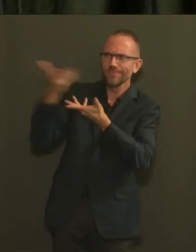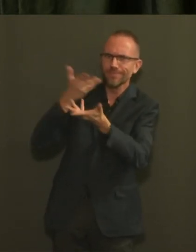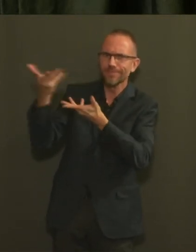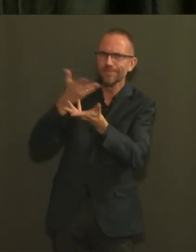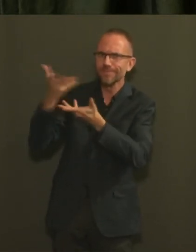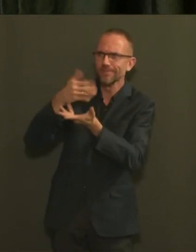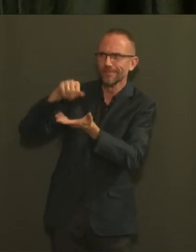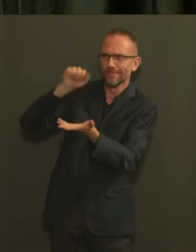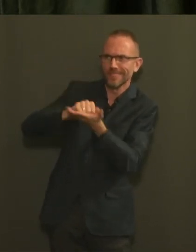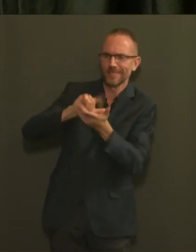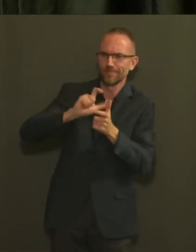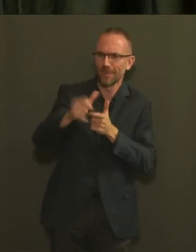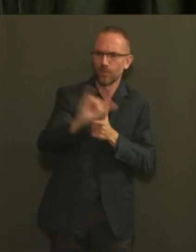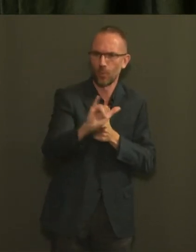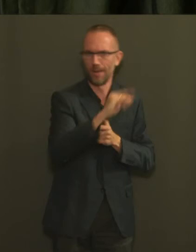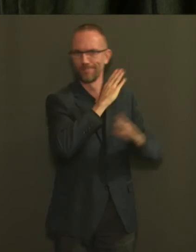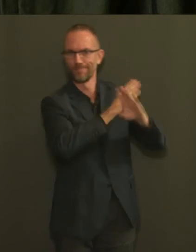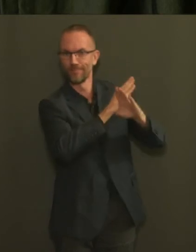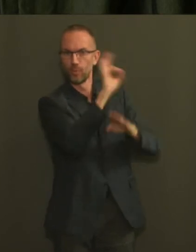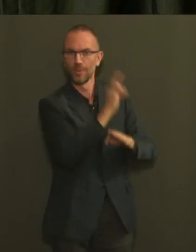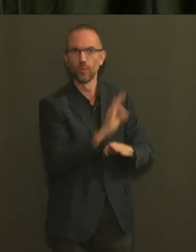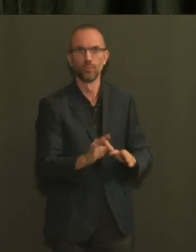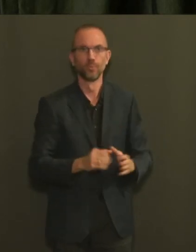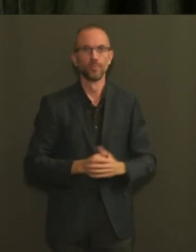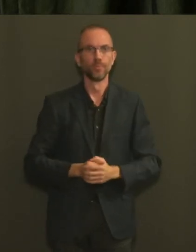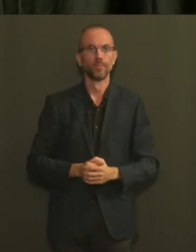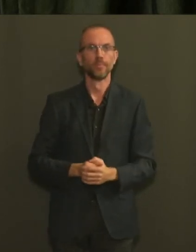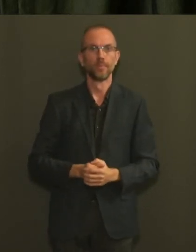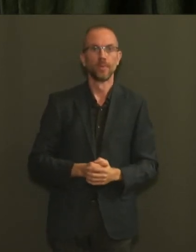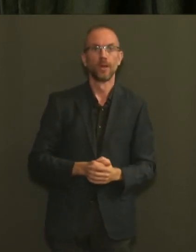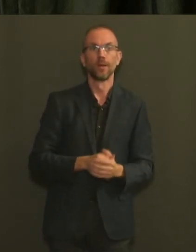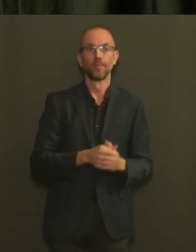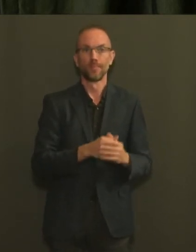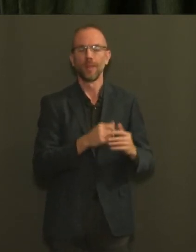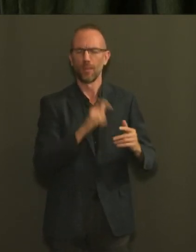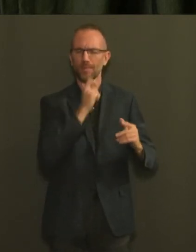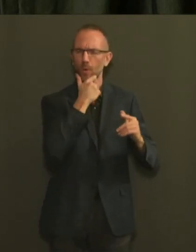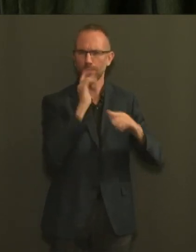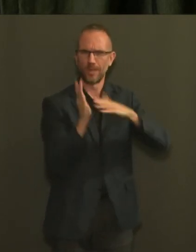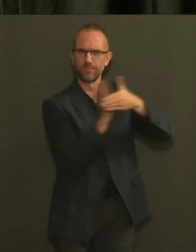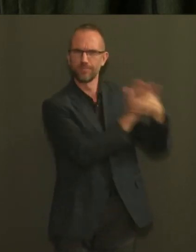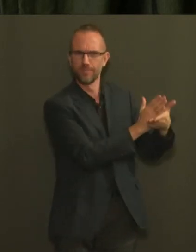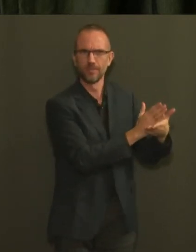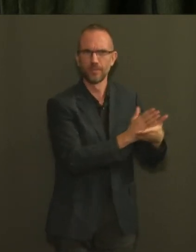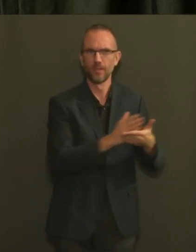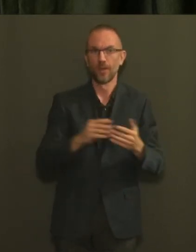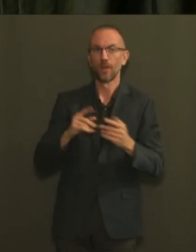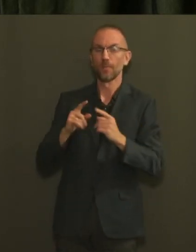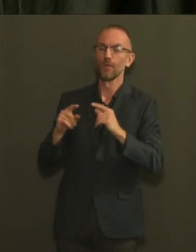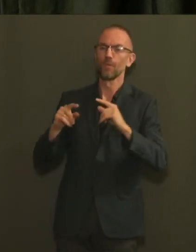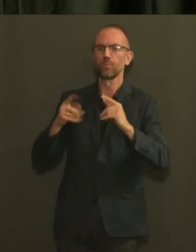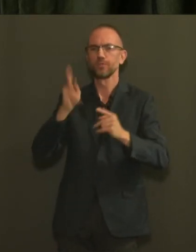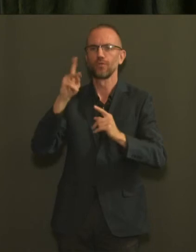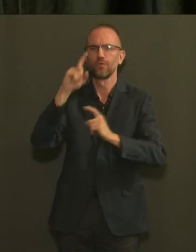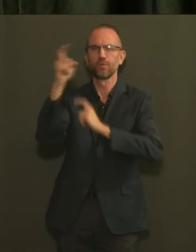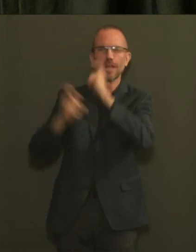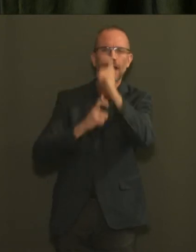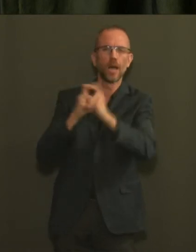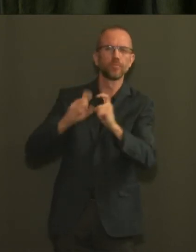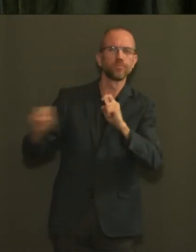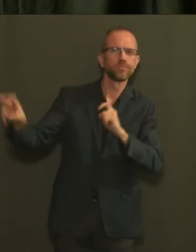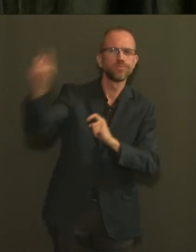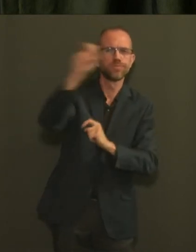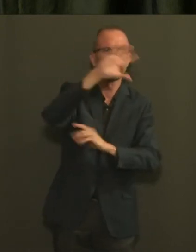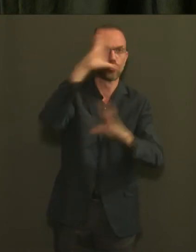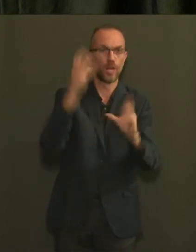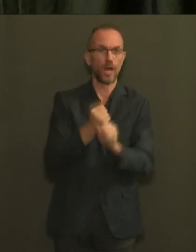vers et depuis l'étranger de manière générale l'arrêté de ce samedi nous indiquent que les personnes ayant séjourné